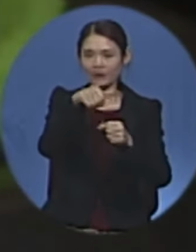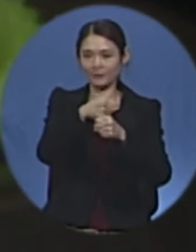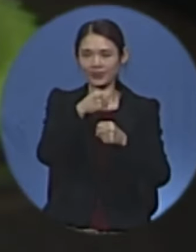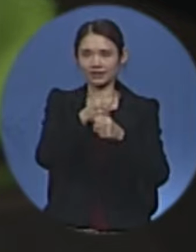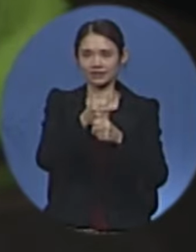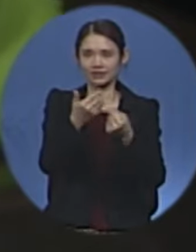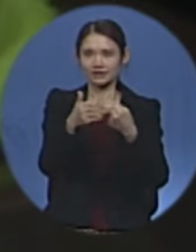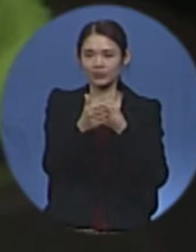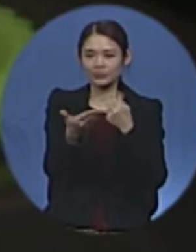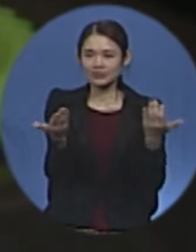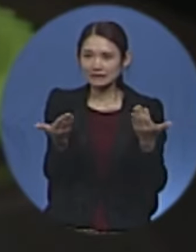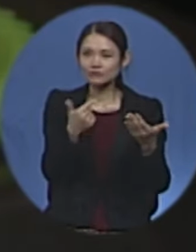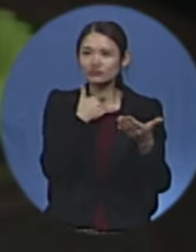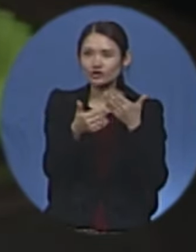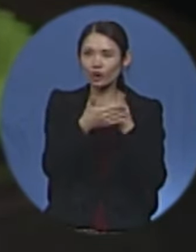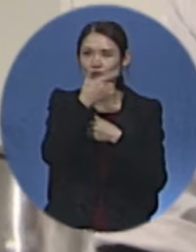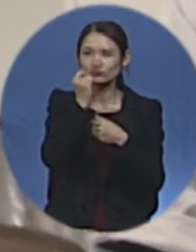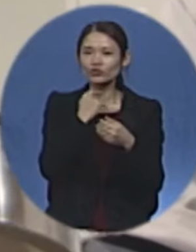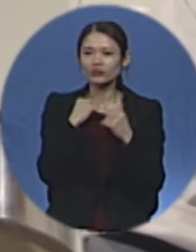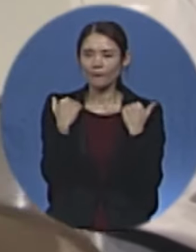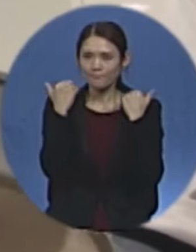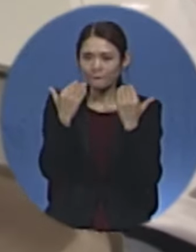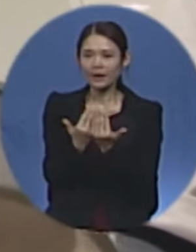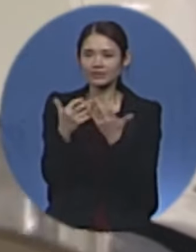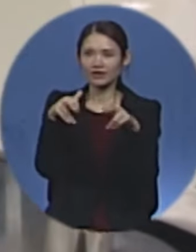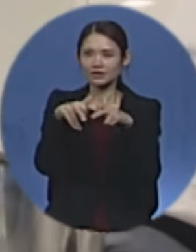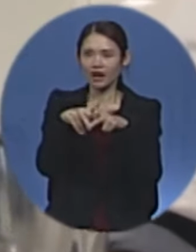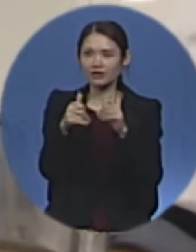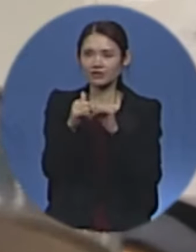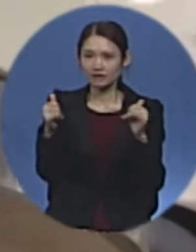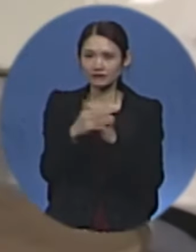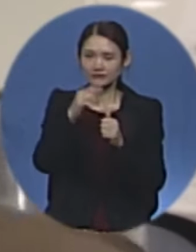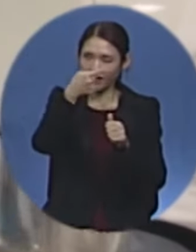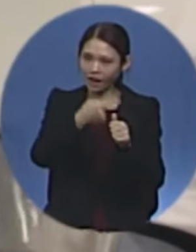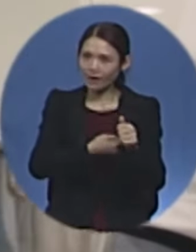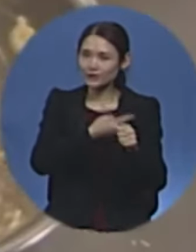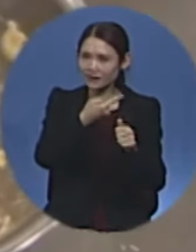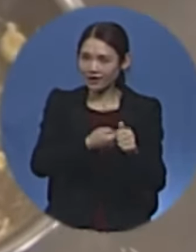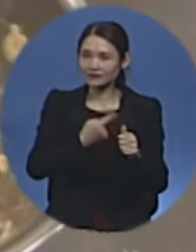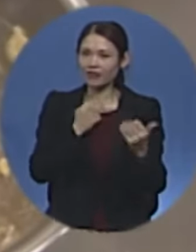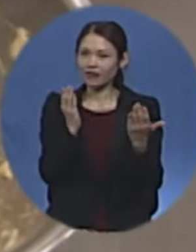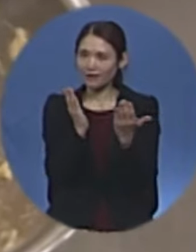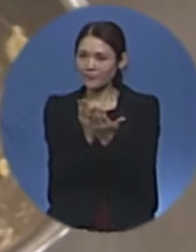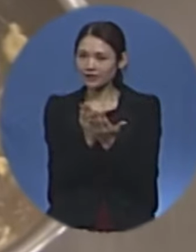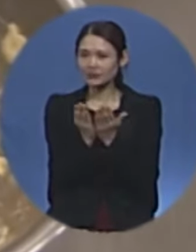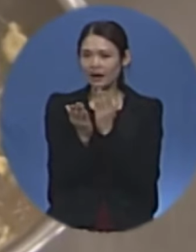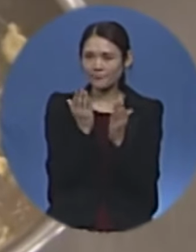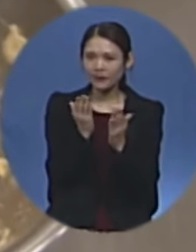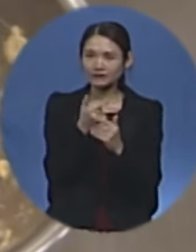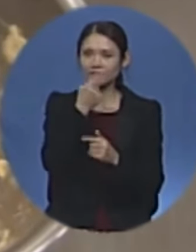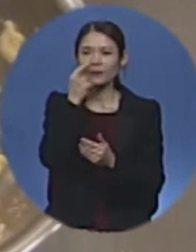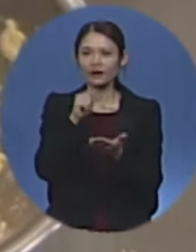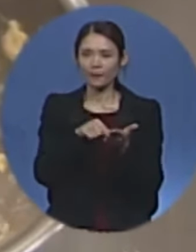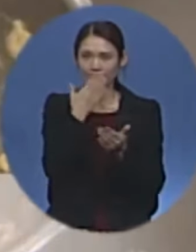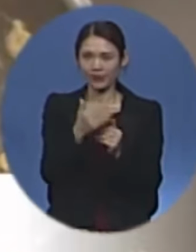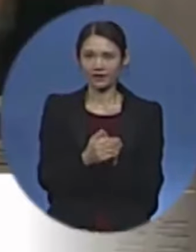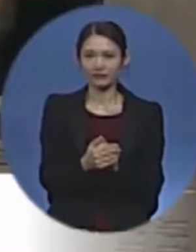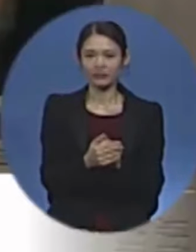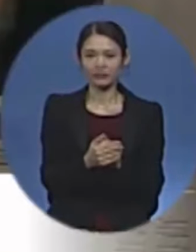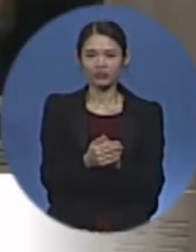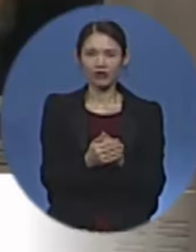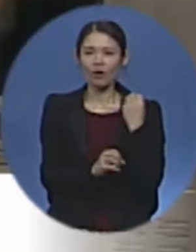때문에 직무 경험이 부족했던 발달장애인들은 자연스레 자신의 적성을 발견합니다.